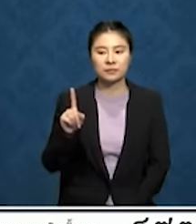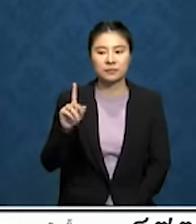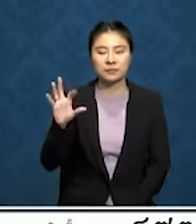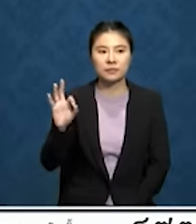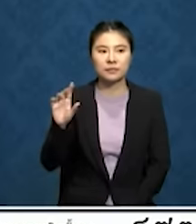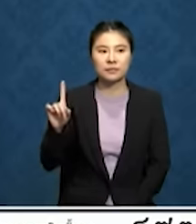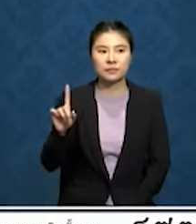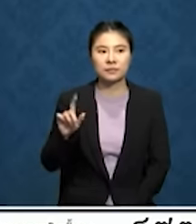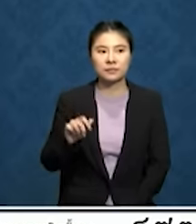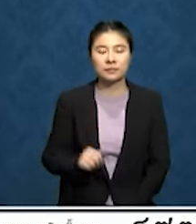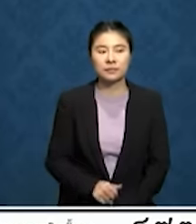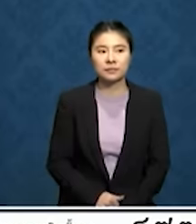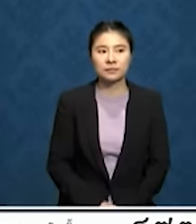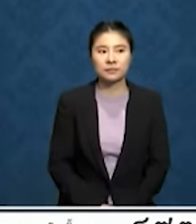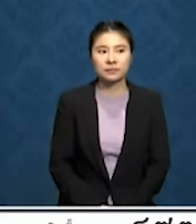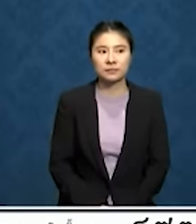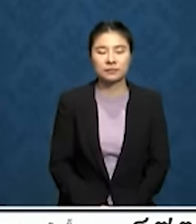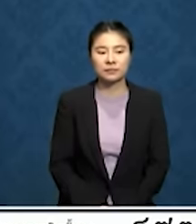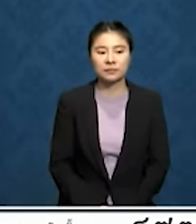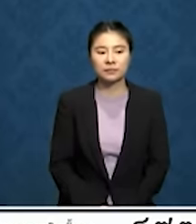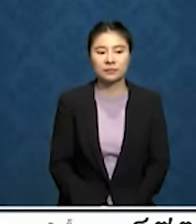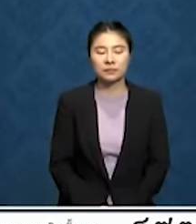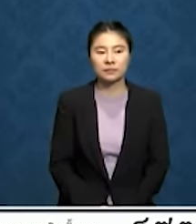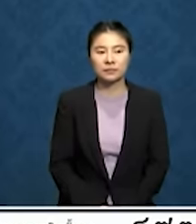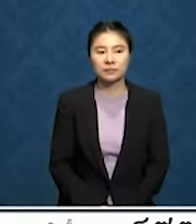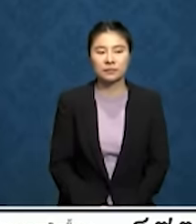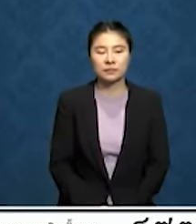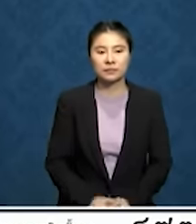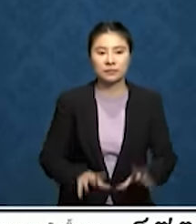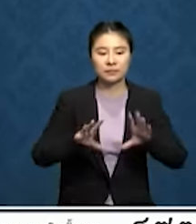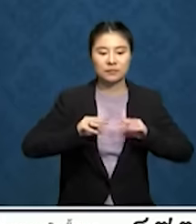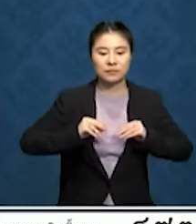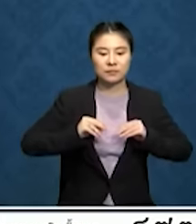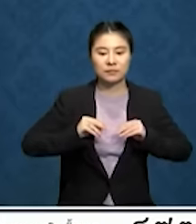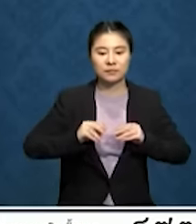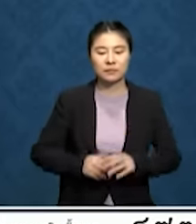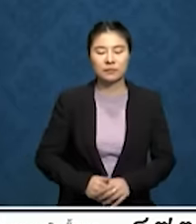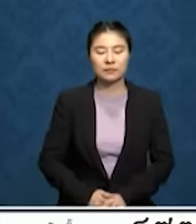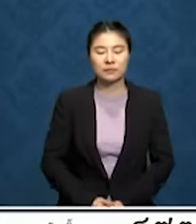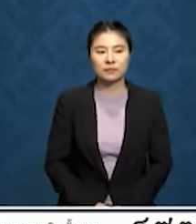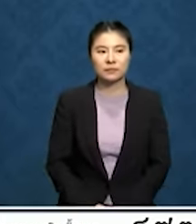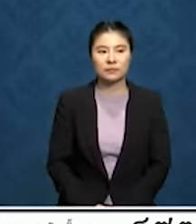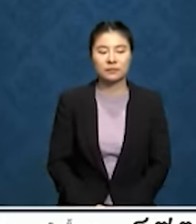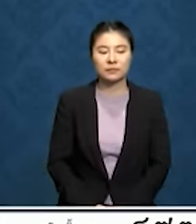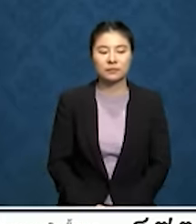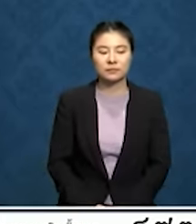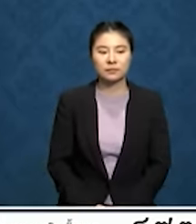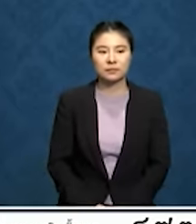191นางนุชนาถจารุวงศ์เสถียร เห็นชอบค่ะ